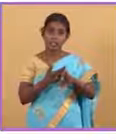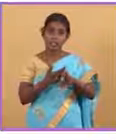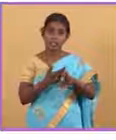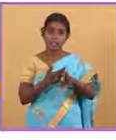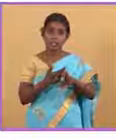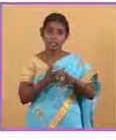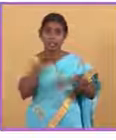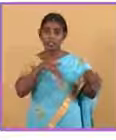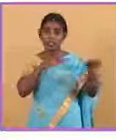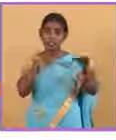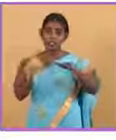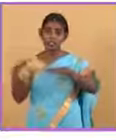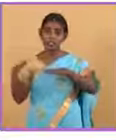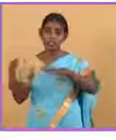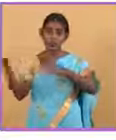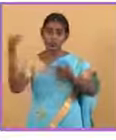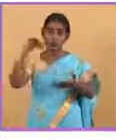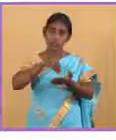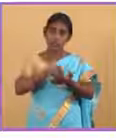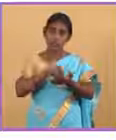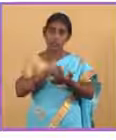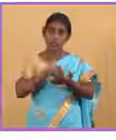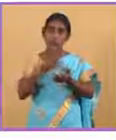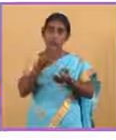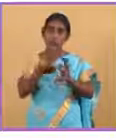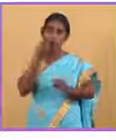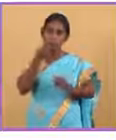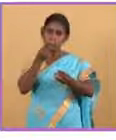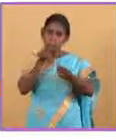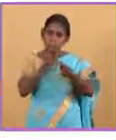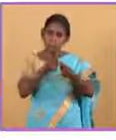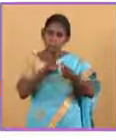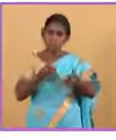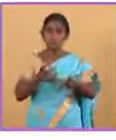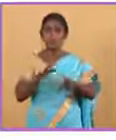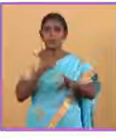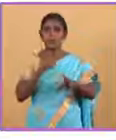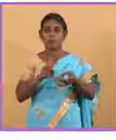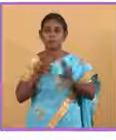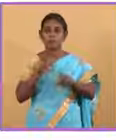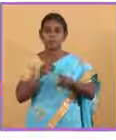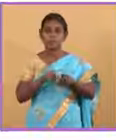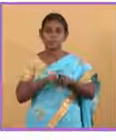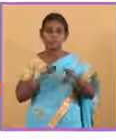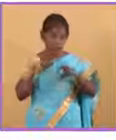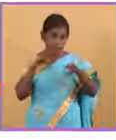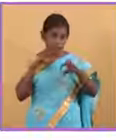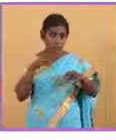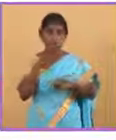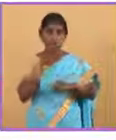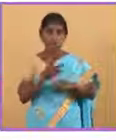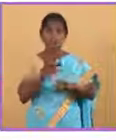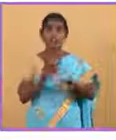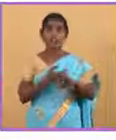கடல் முகத்துவாரத்துக்கு வரும்போது இன்னும் அது நொய் மணலாயிருது. அந்த நொய் மணலை எடுத்து ஆராய்ச்சி பண்ணி பார்த்தோம்னா அந்த கல்